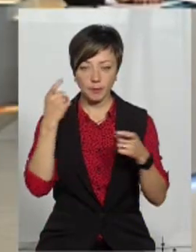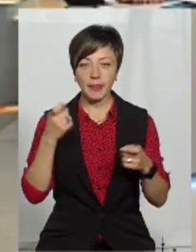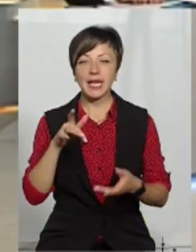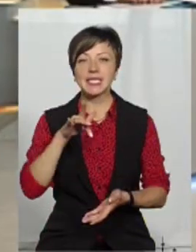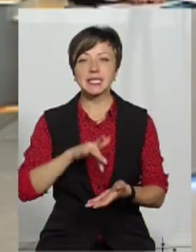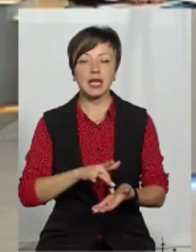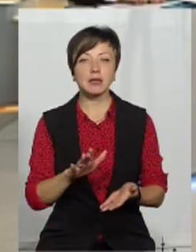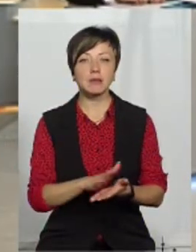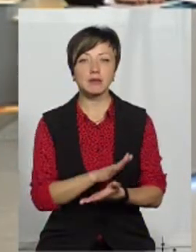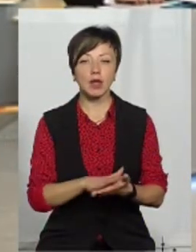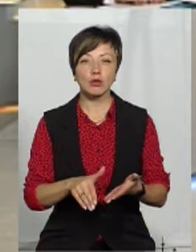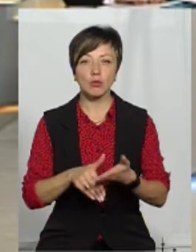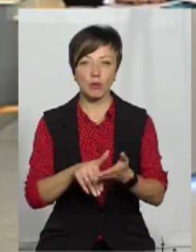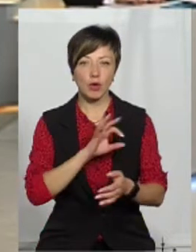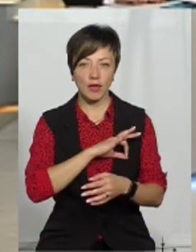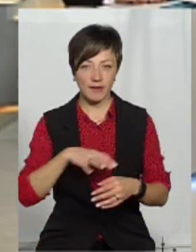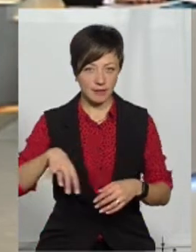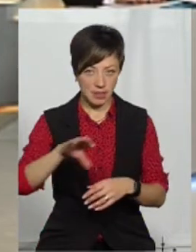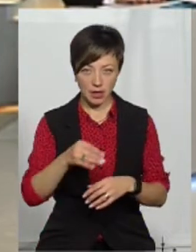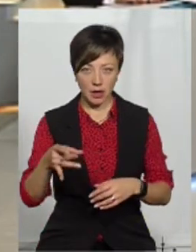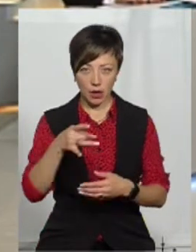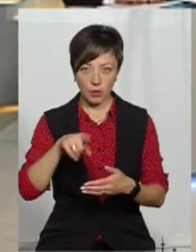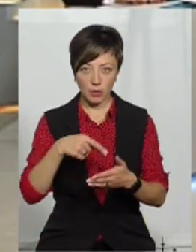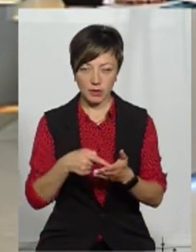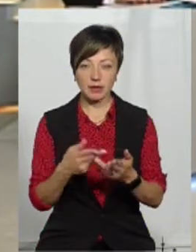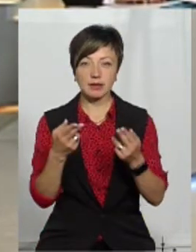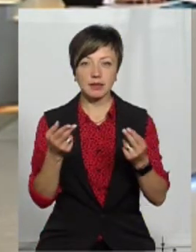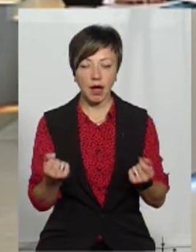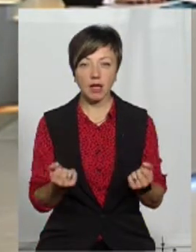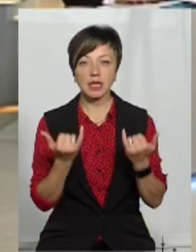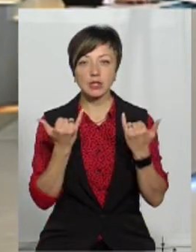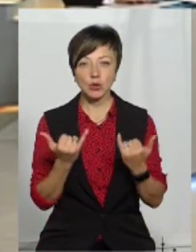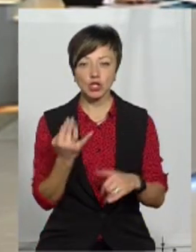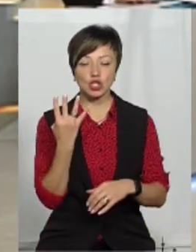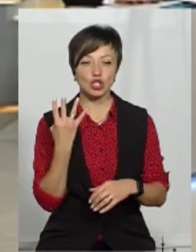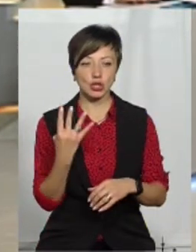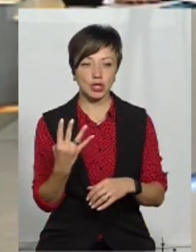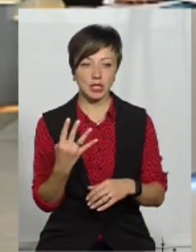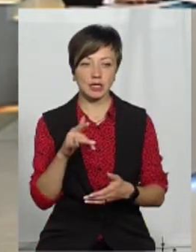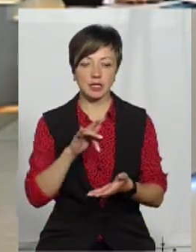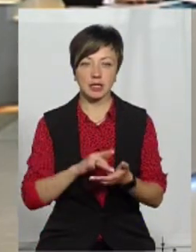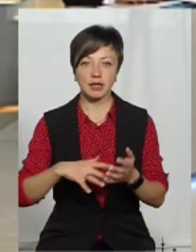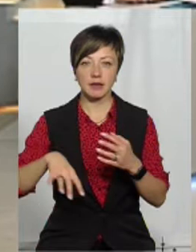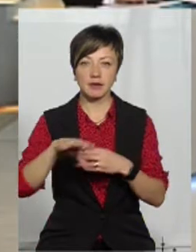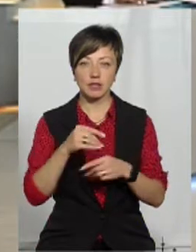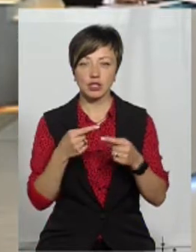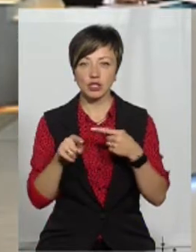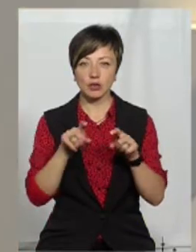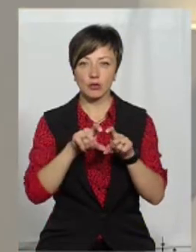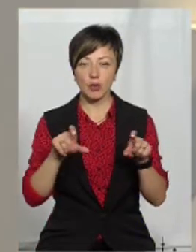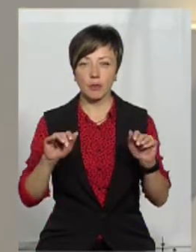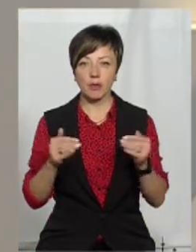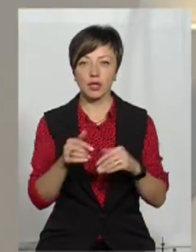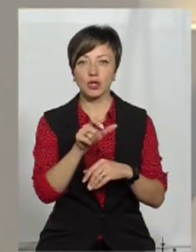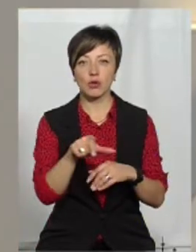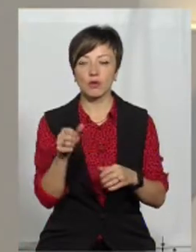Центри безоплатної допомоги правової, вони є у всіх районних центрах? Так, на сьогодні у нас є 4 центри і всі інші бюро. Тобто там трохи менше людей.